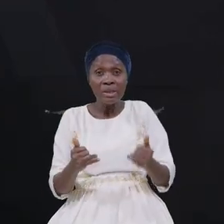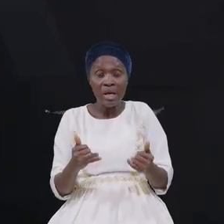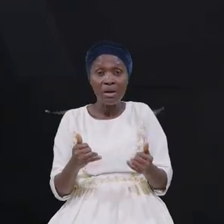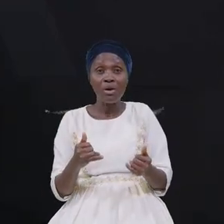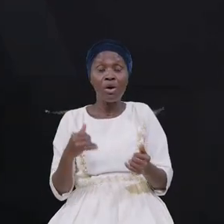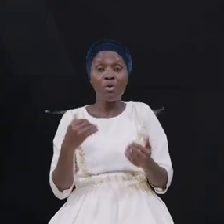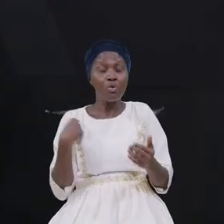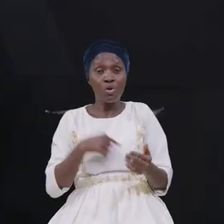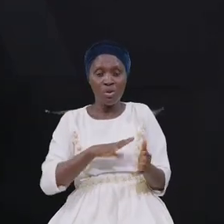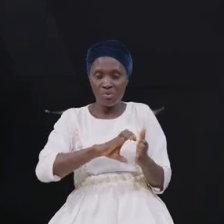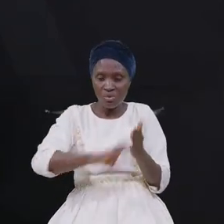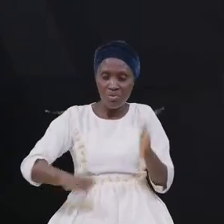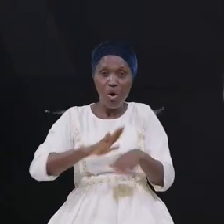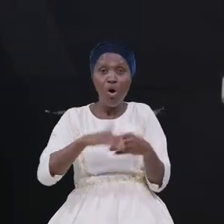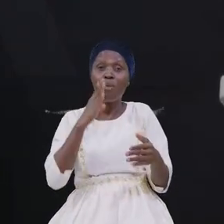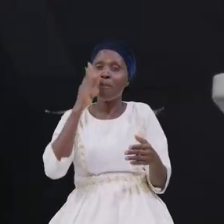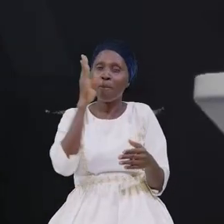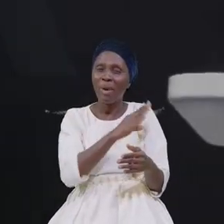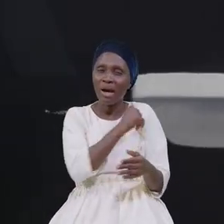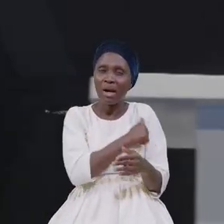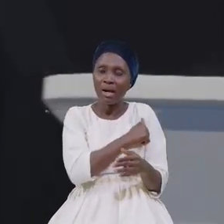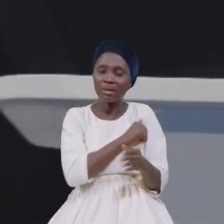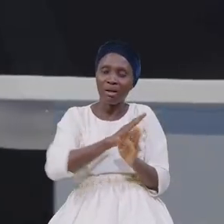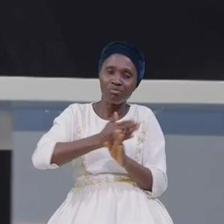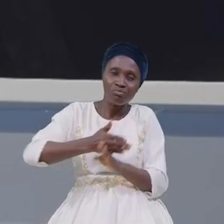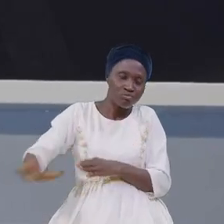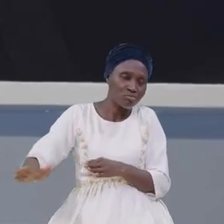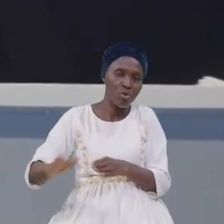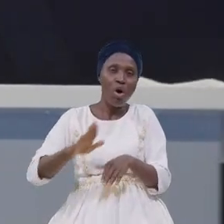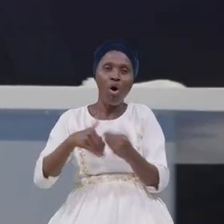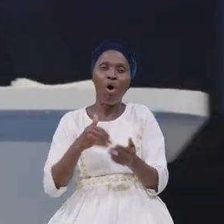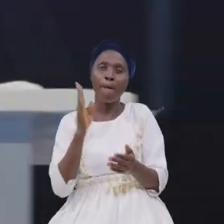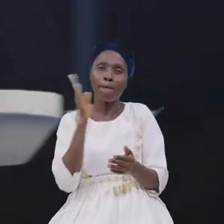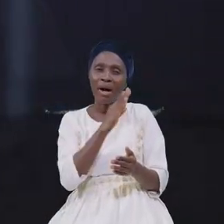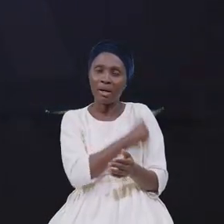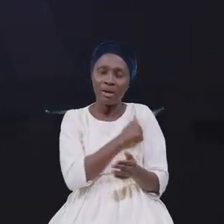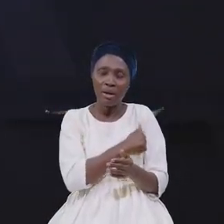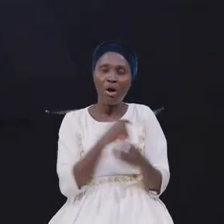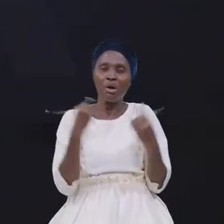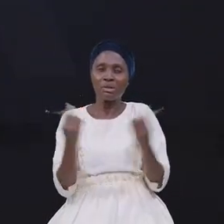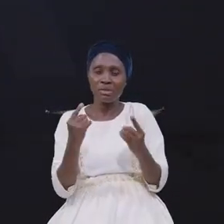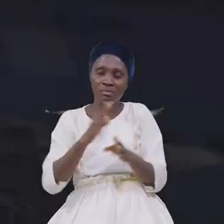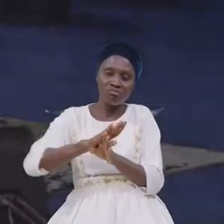pour permettre à la bonté, à la grâce, au pardon d'entrer.